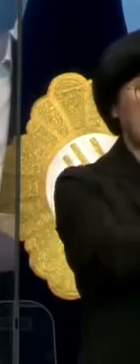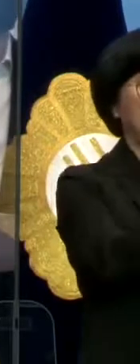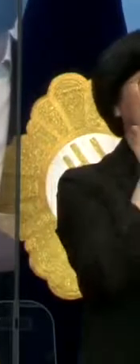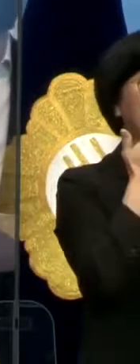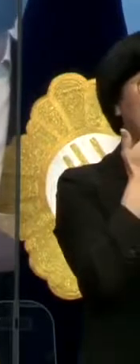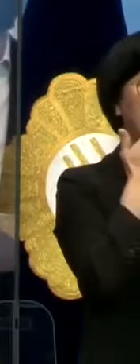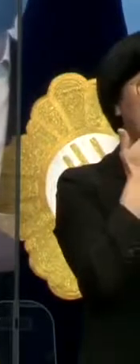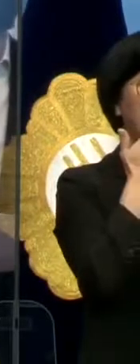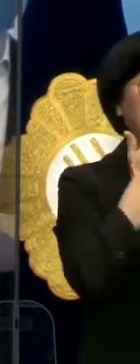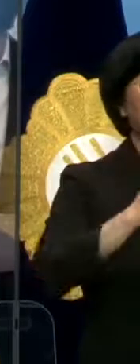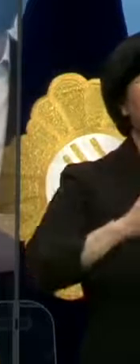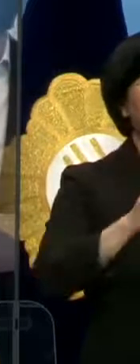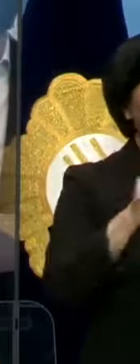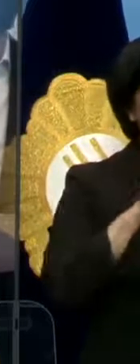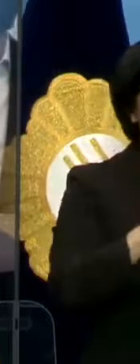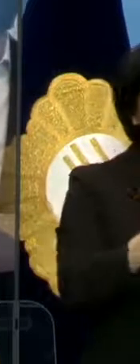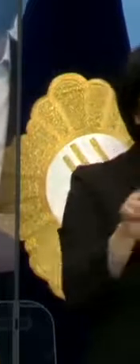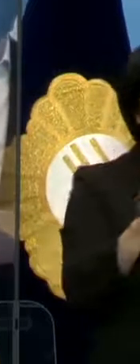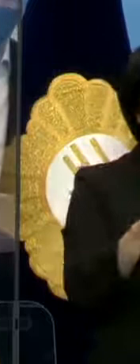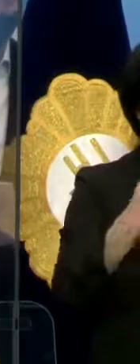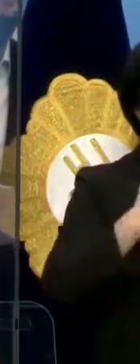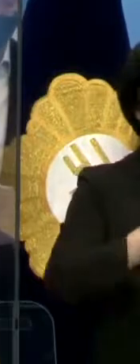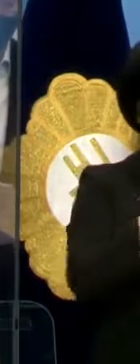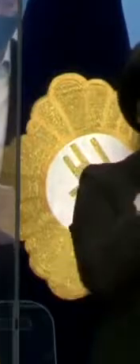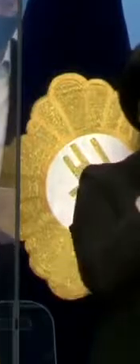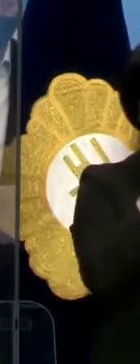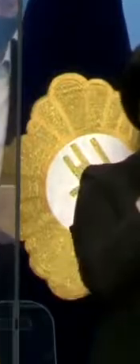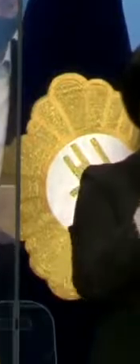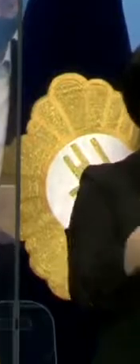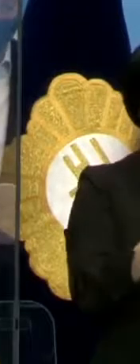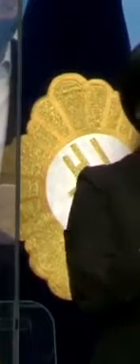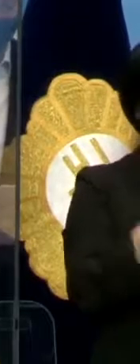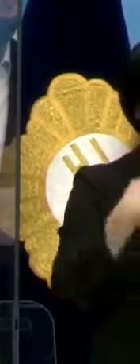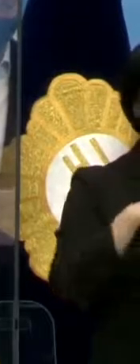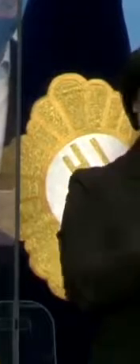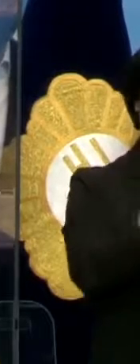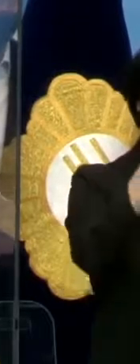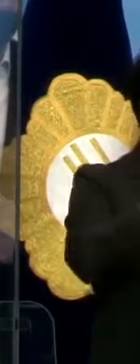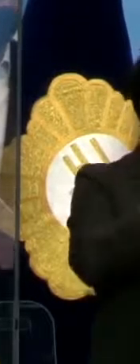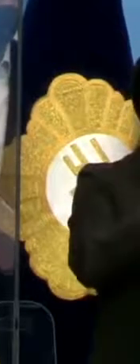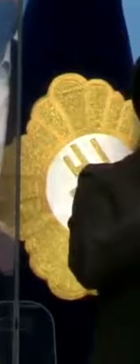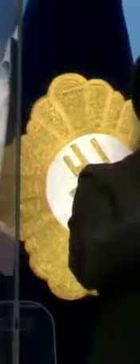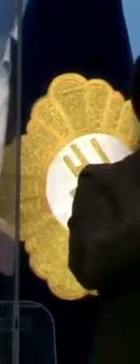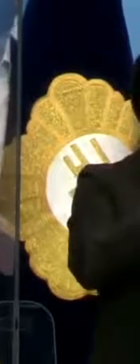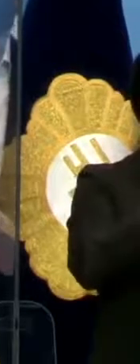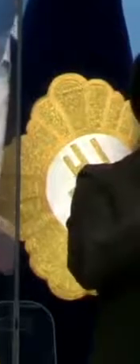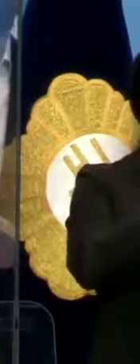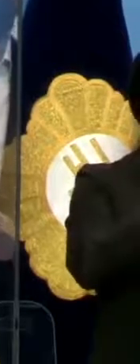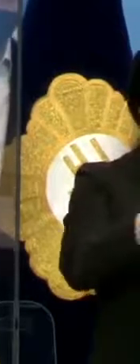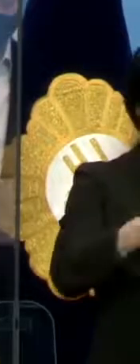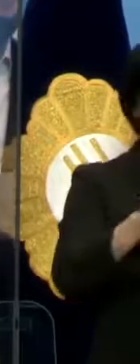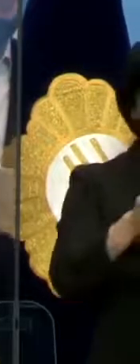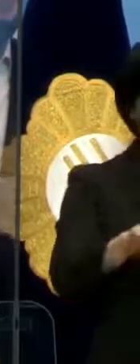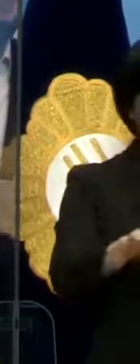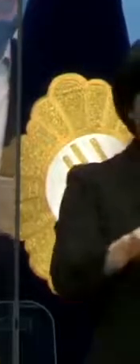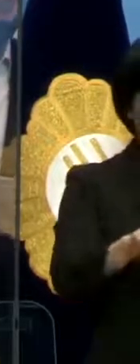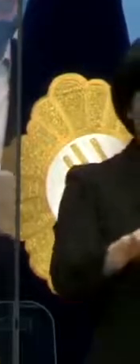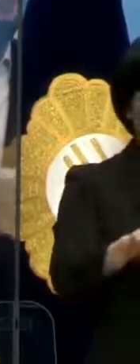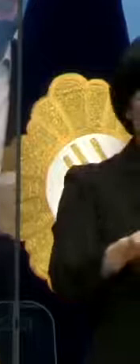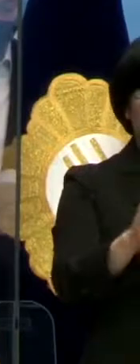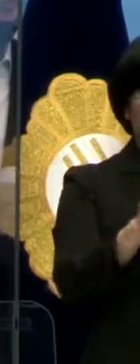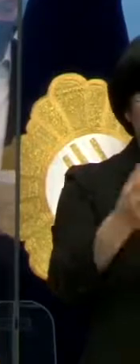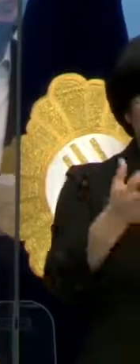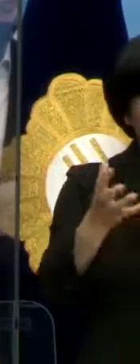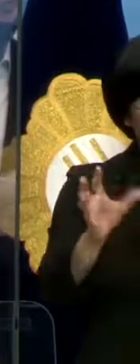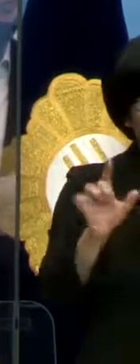수가 있습니다. 국민의 뜻이 무엇인지 우리가 다 알고 있기 때문입니다. 저는 그런 의미에서 이 지금이라도 이